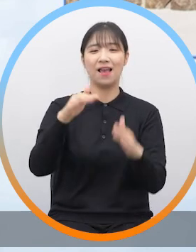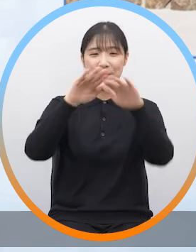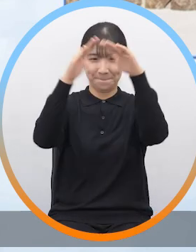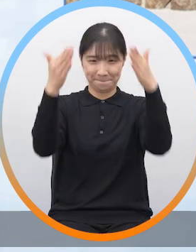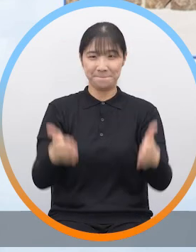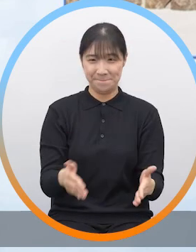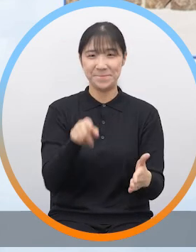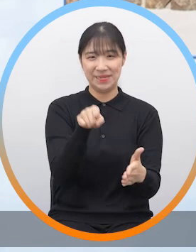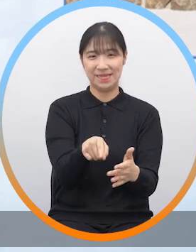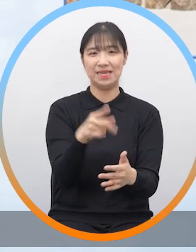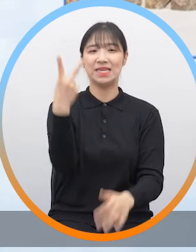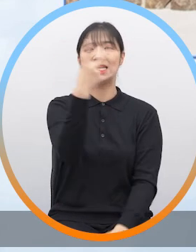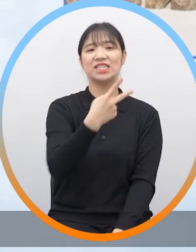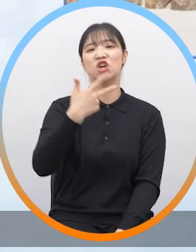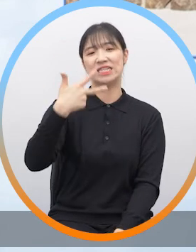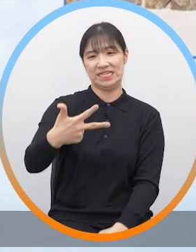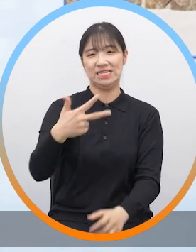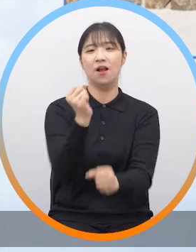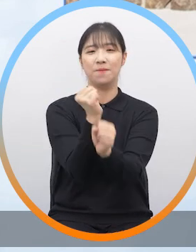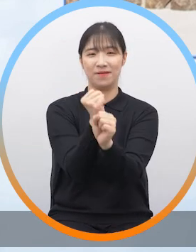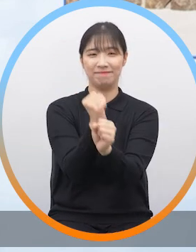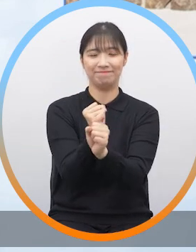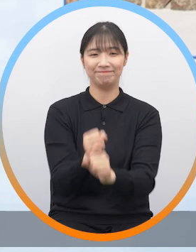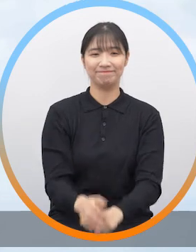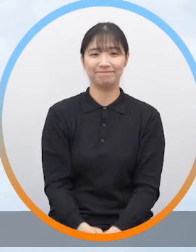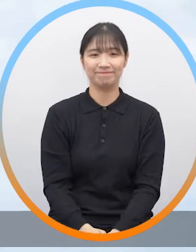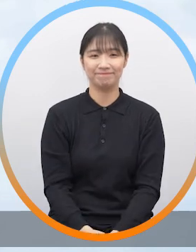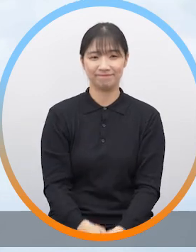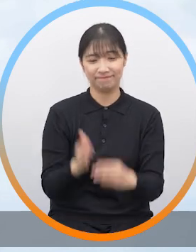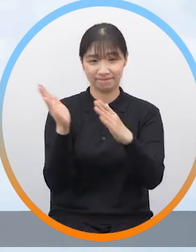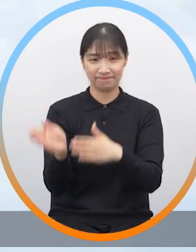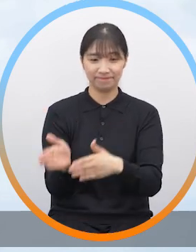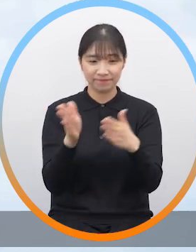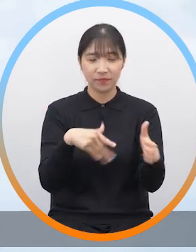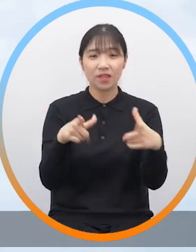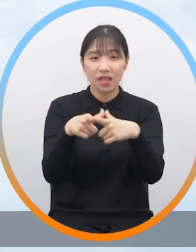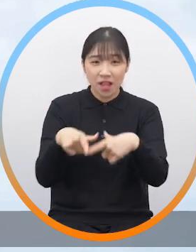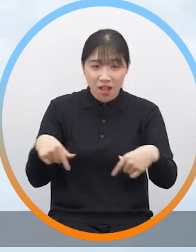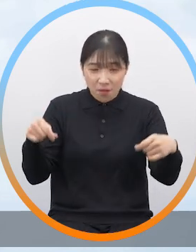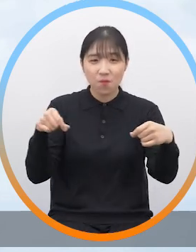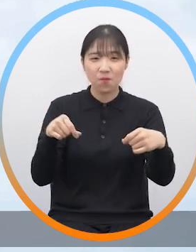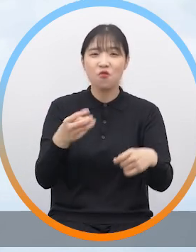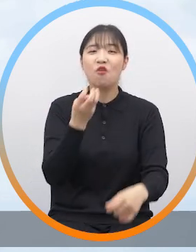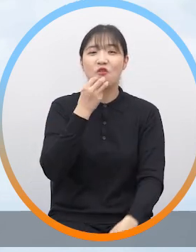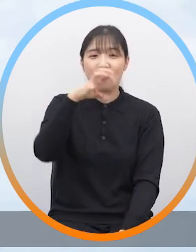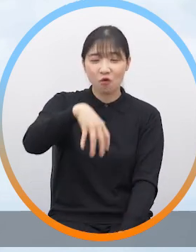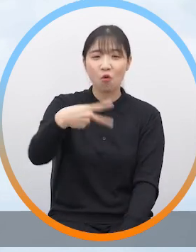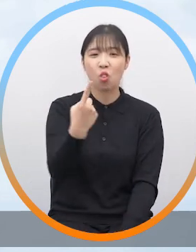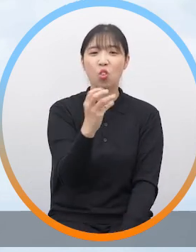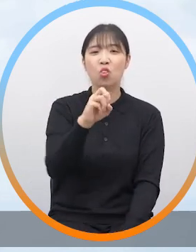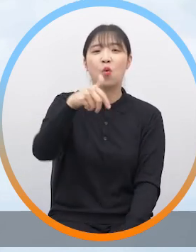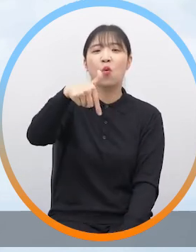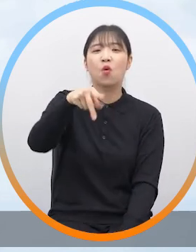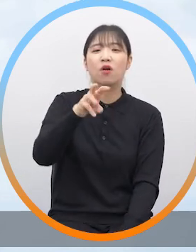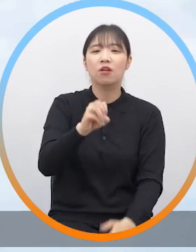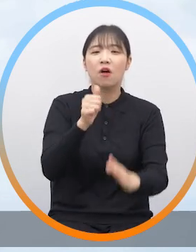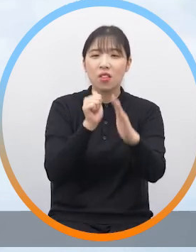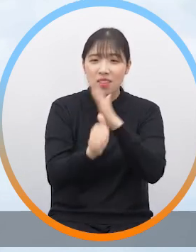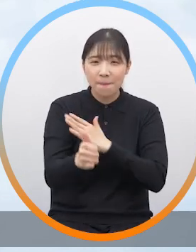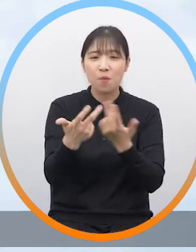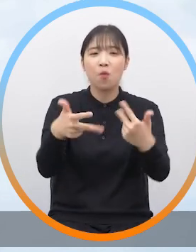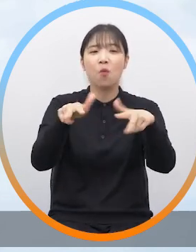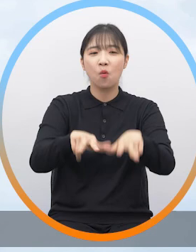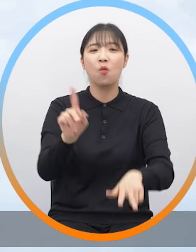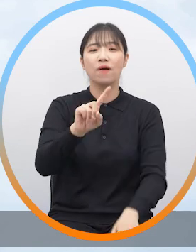현창비를 2007년에 세웠습니다. 자, 일본의 수도인 동경의 대표적인